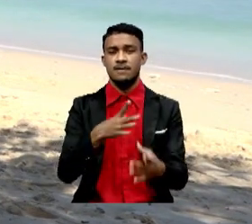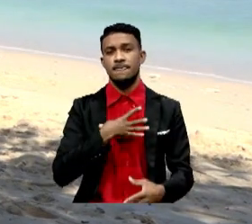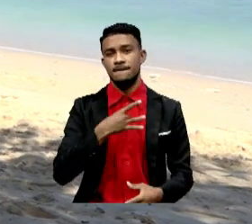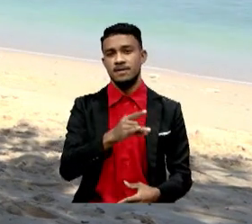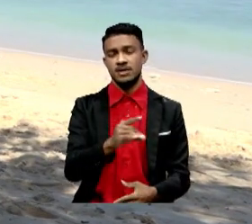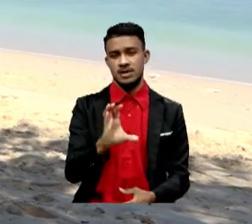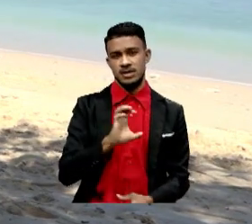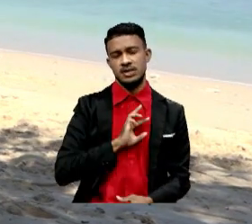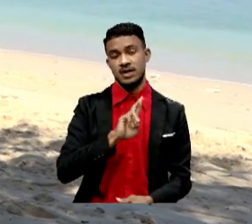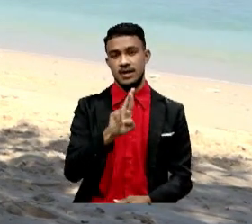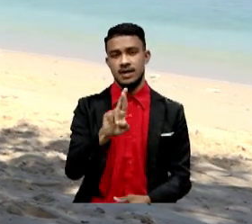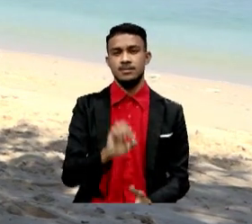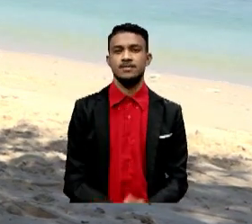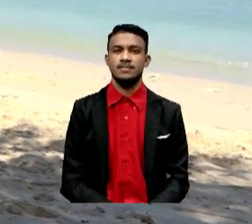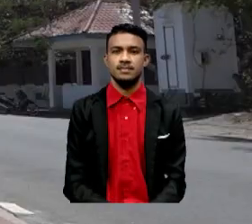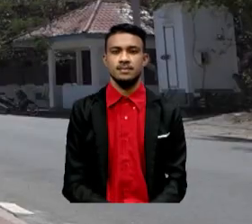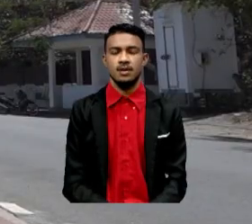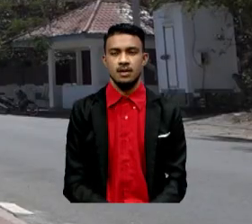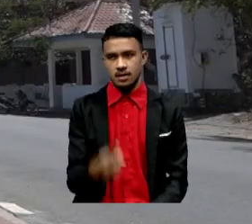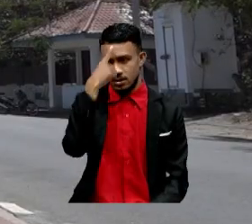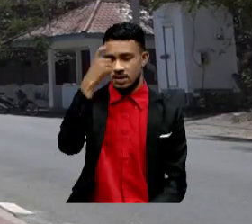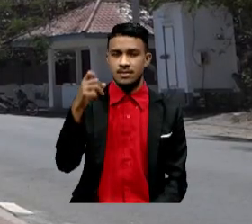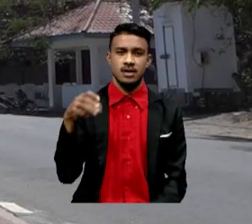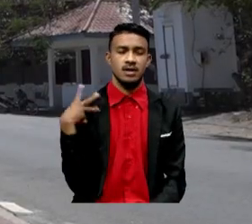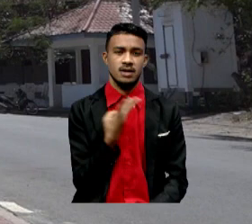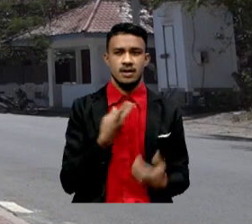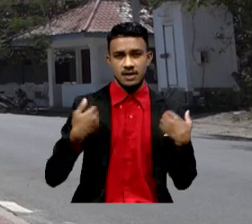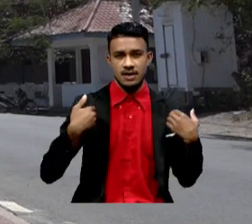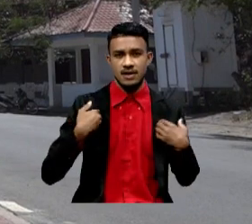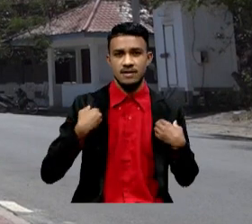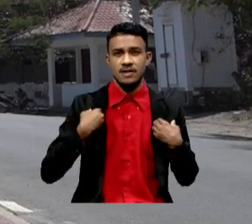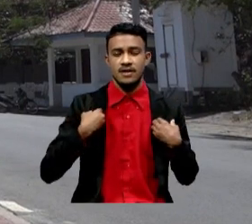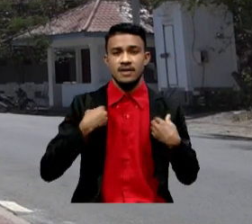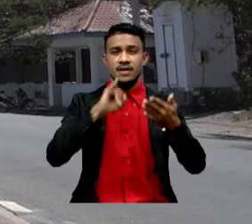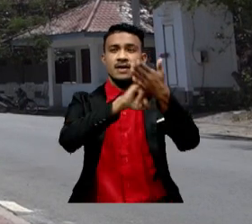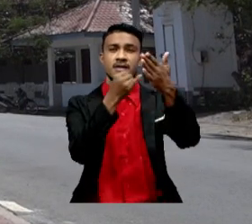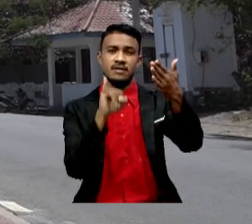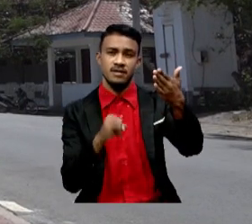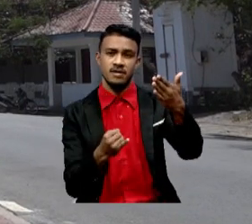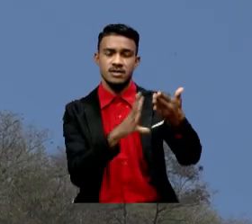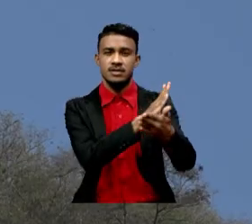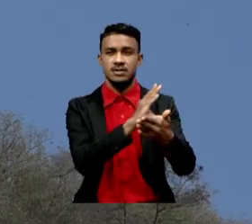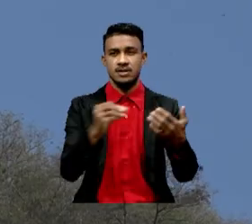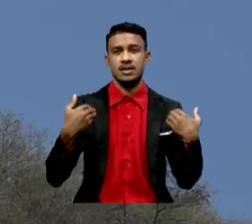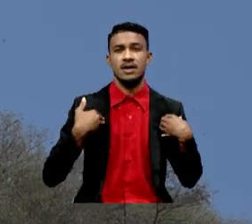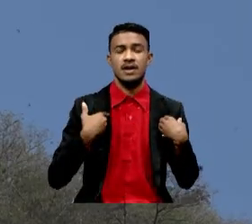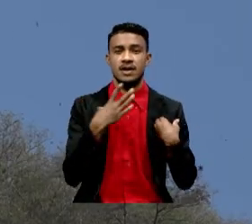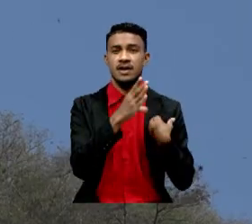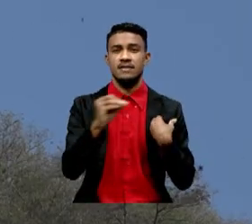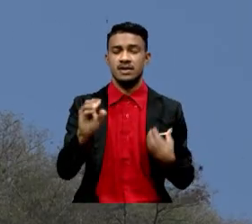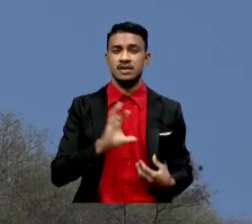teminaran Kristu Rei tamba iha imagen kai statu Kristu Liurainian. Nebe hamrik iha